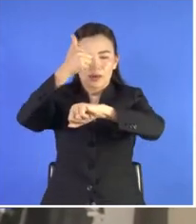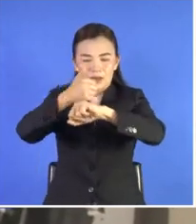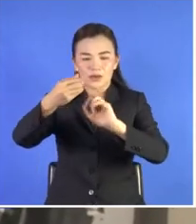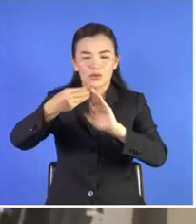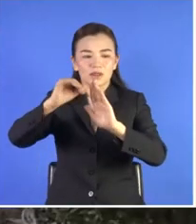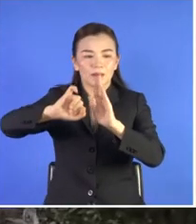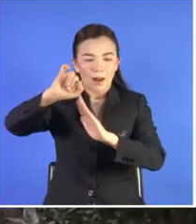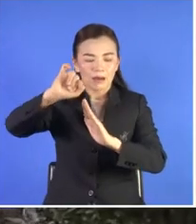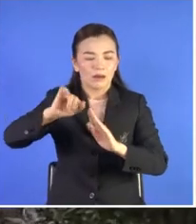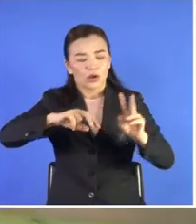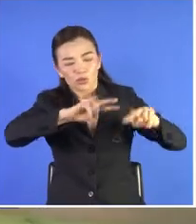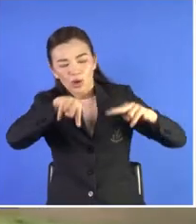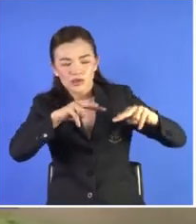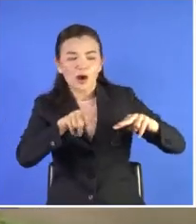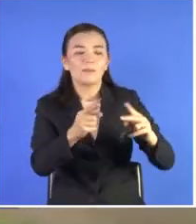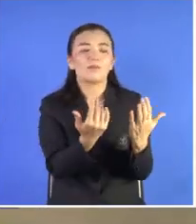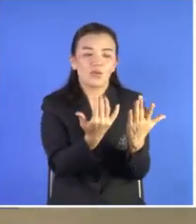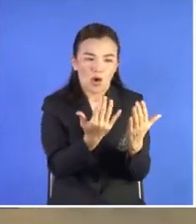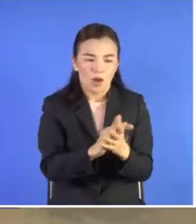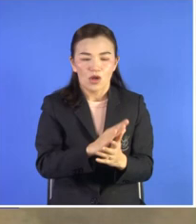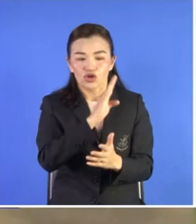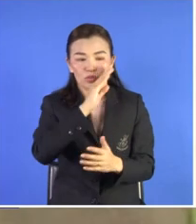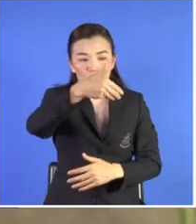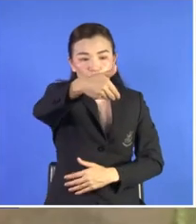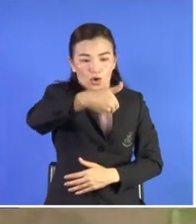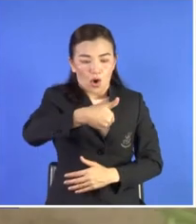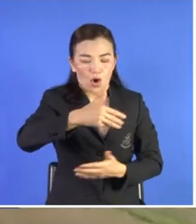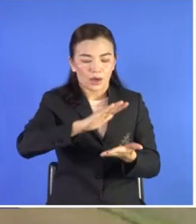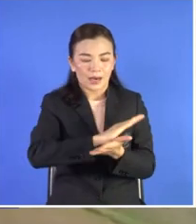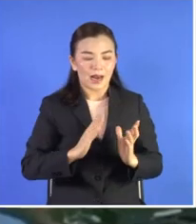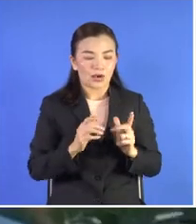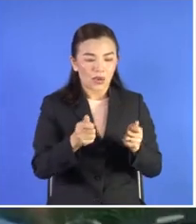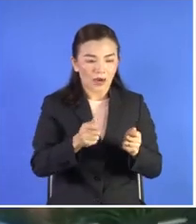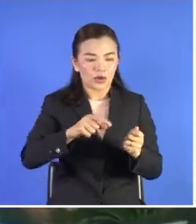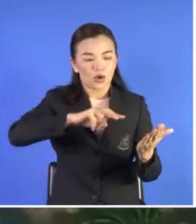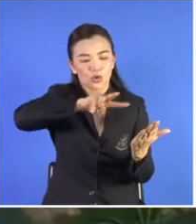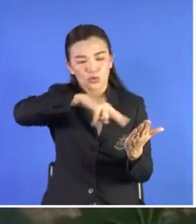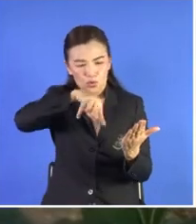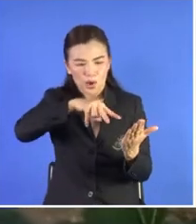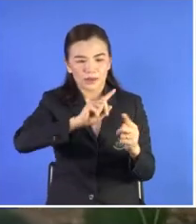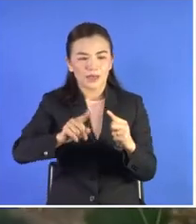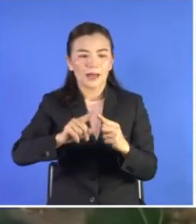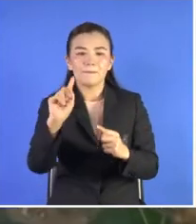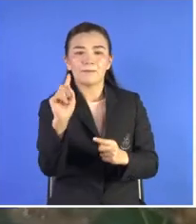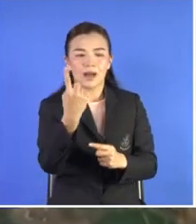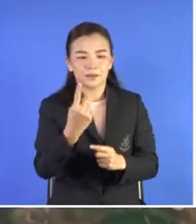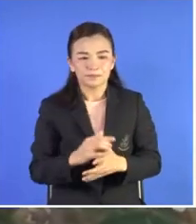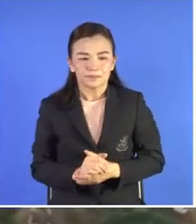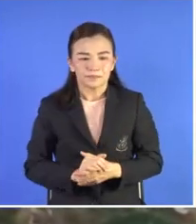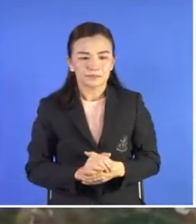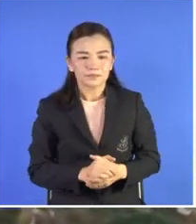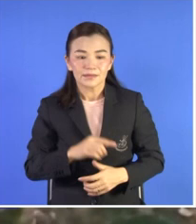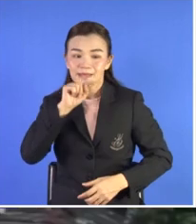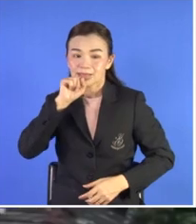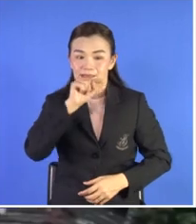หตุครั้งนี้มันเกิดจากอะไรและถ้าหากว่ามีการขอใบอนุญาตเนี่ยก็ต้องมีการตรวจสอบความพร้อมทุกด้านอีกครั้งหนึ่งนะครับและก็ได้สั่งการ